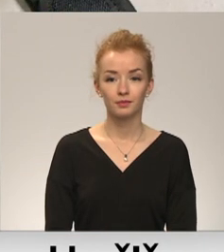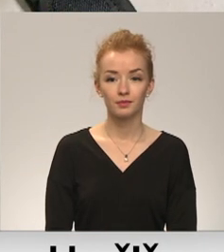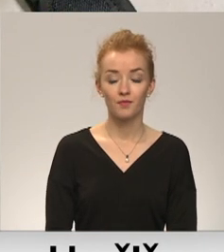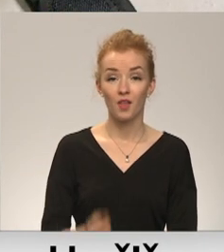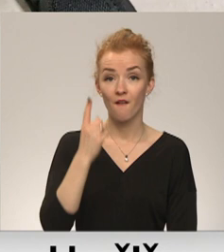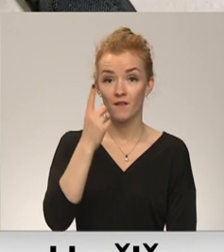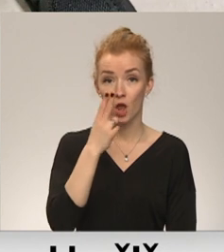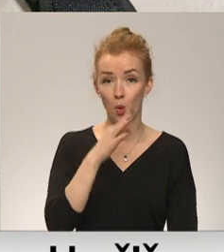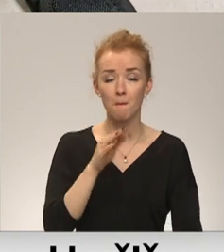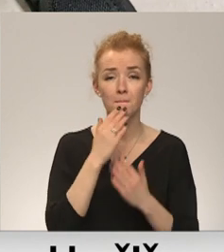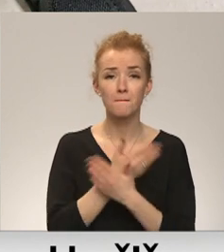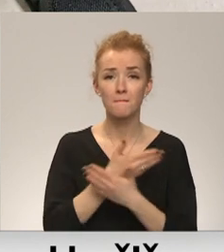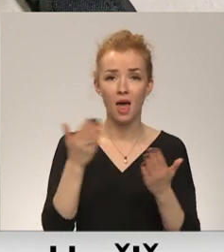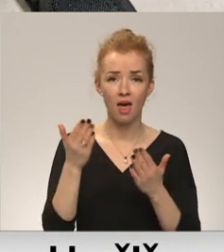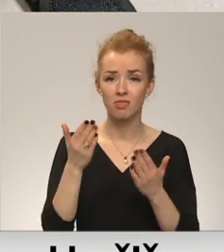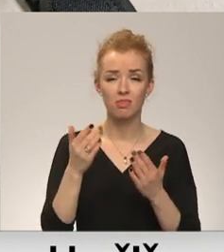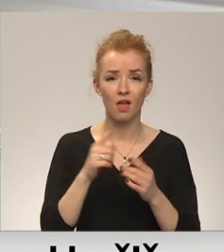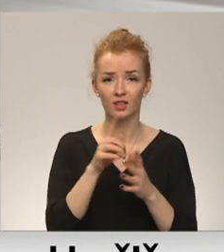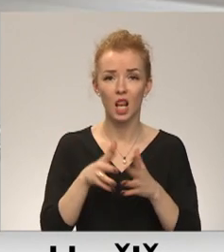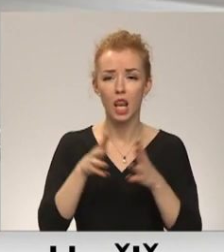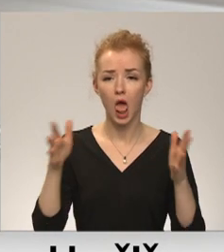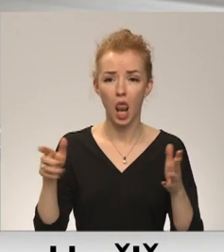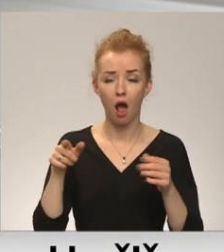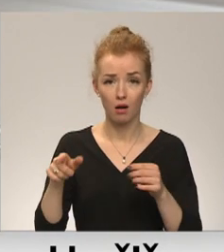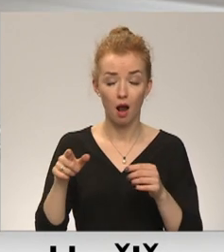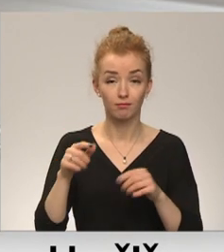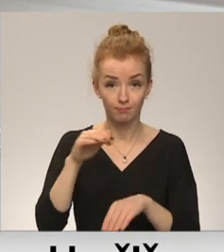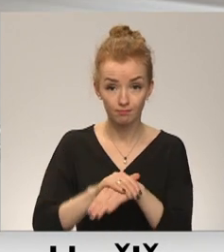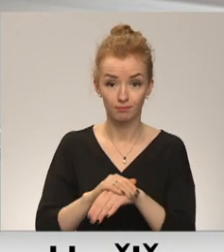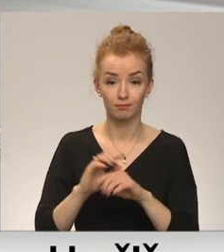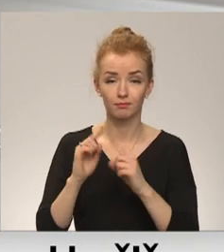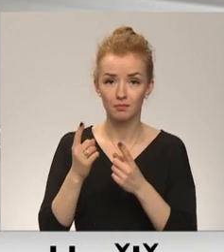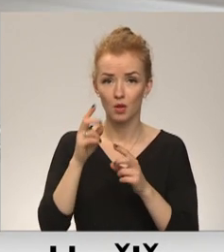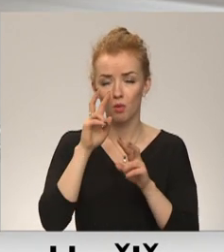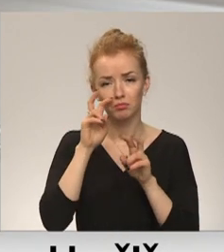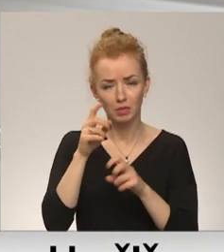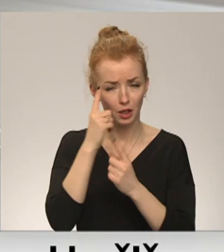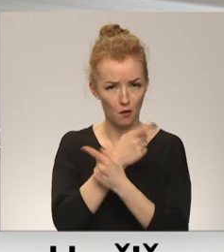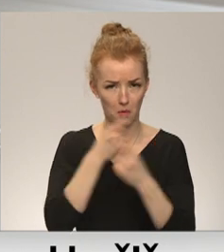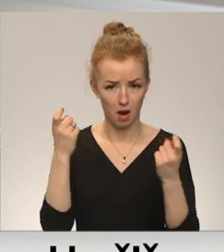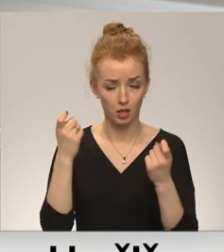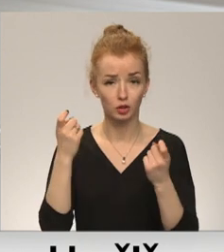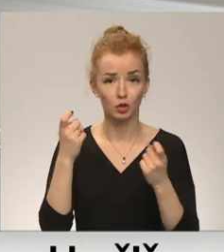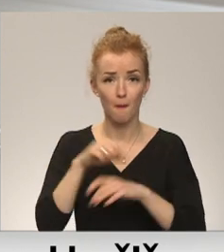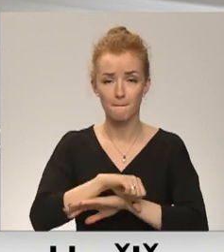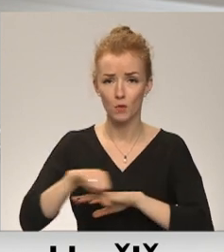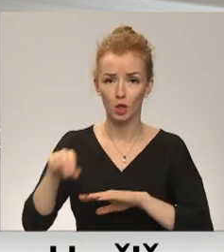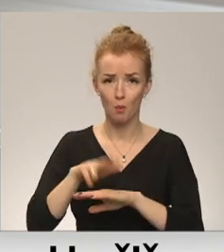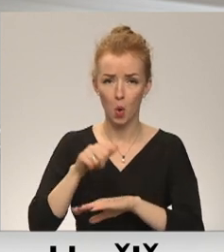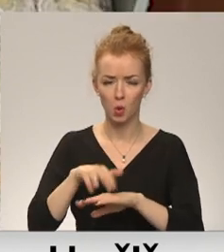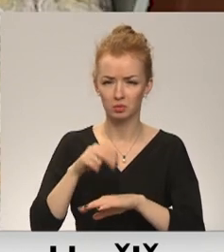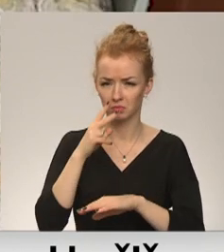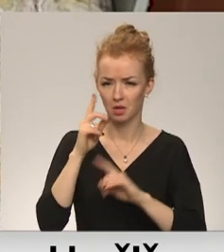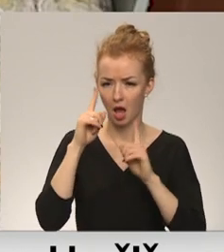Vienu no pēdējo gadu lielākajām hašiša kontrabandas kravām izdevies atklāt analizējot operatīvo informāciju. Muitas policijai bija